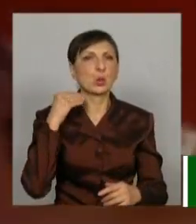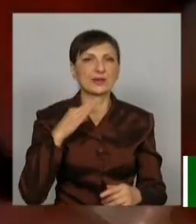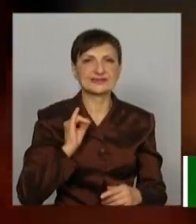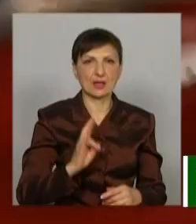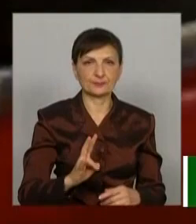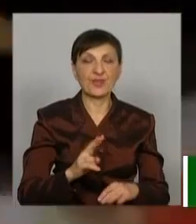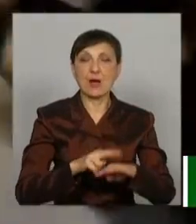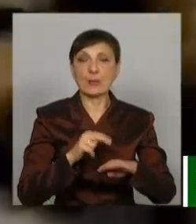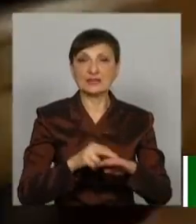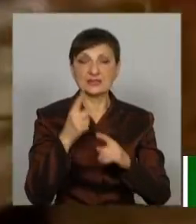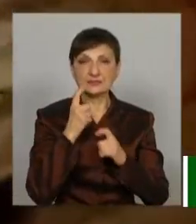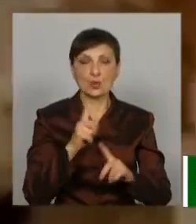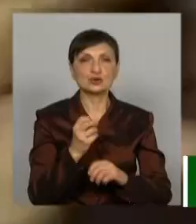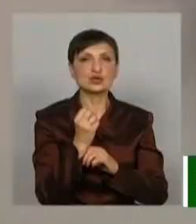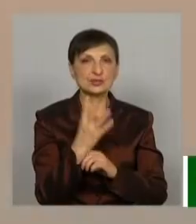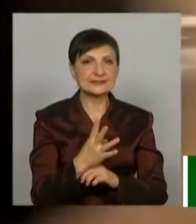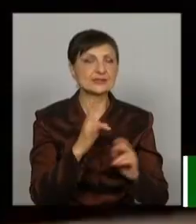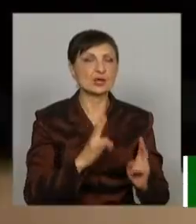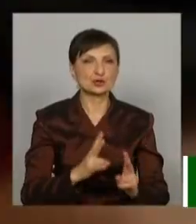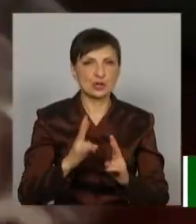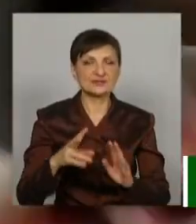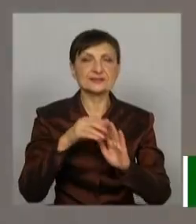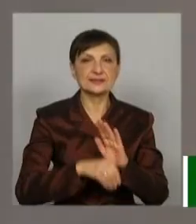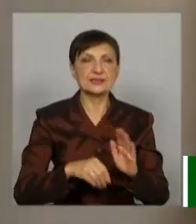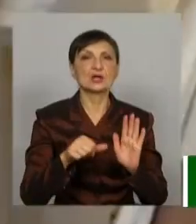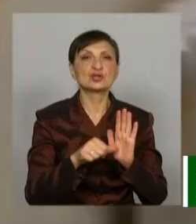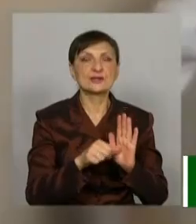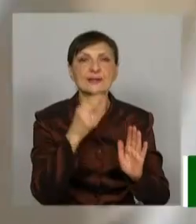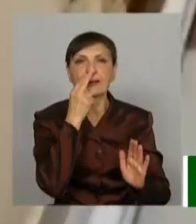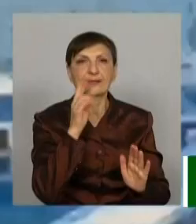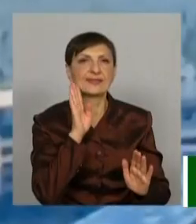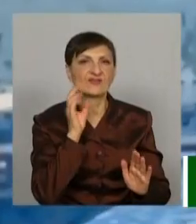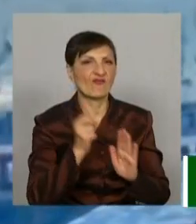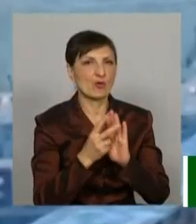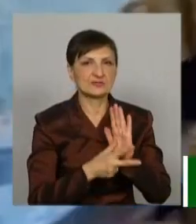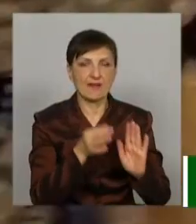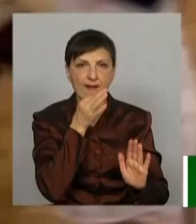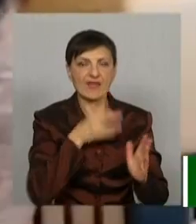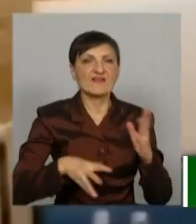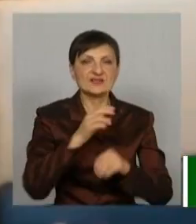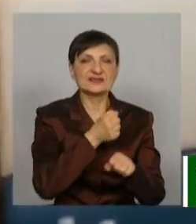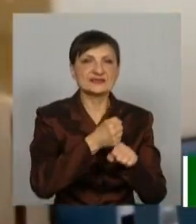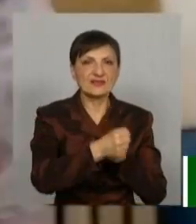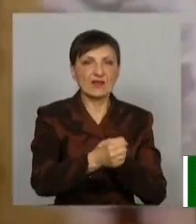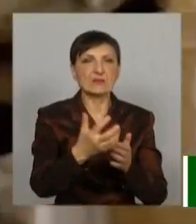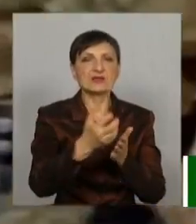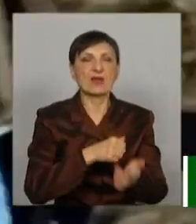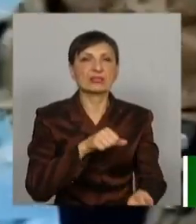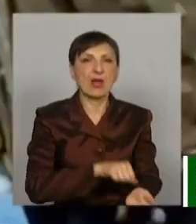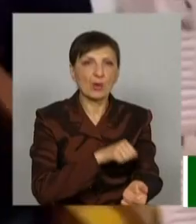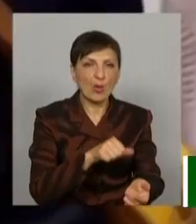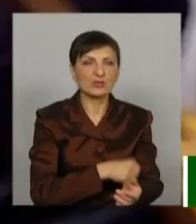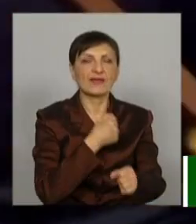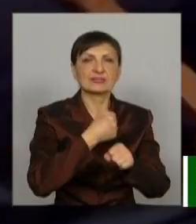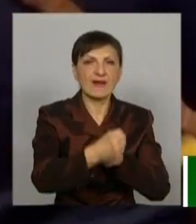полицейские сообща это 14 жертвах среди них шестеро несовершеннолетних псих их заставляли принимать наркотики подвергали